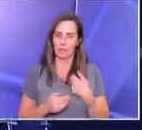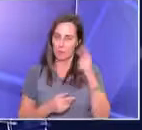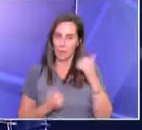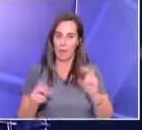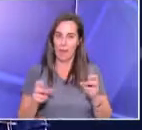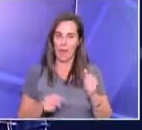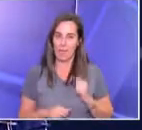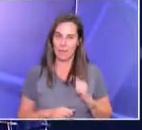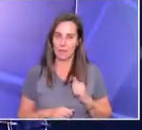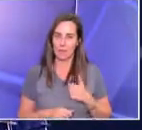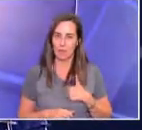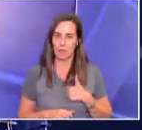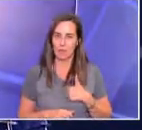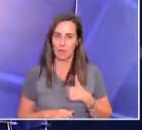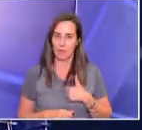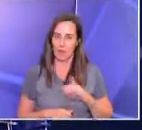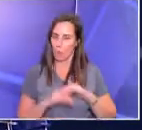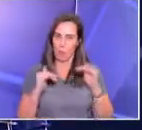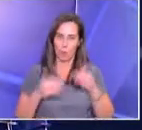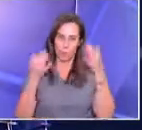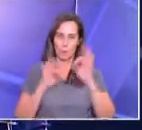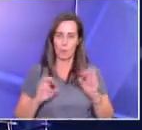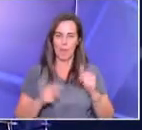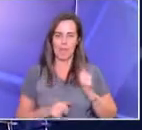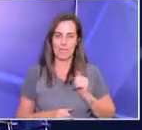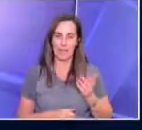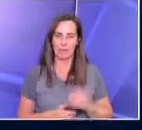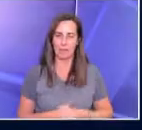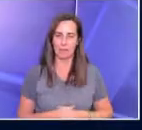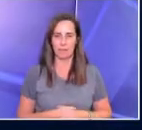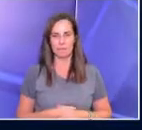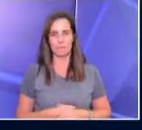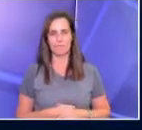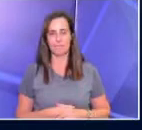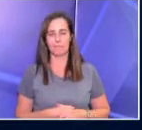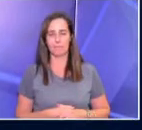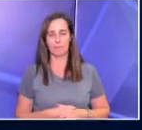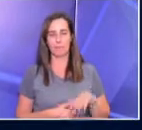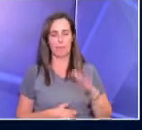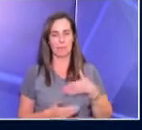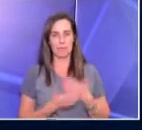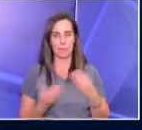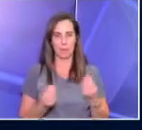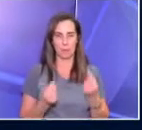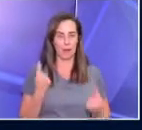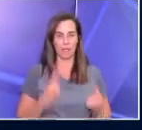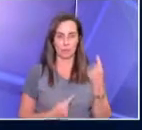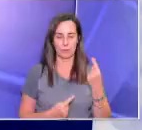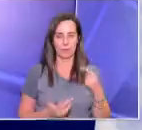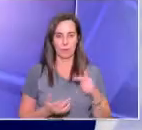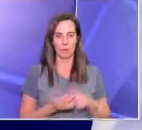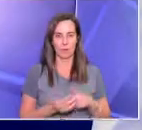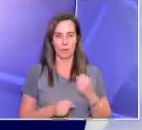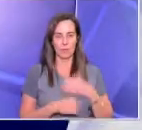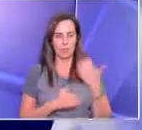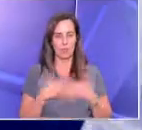אותך היום בגלי צהל, אנחנו פלטפורמה לא פחות מכובדת, תבוא לדבר אצלנו, סליחה. תראה, אני גם הצעתי משהו שהוא באמת חסר תקדים, כדי לשים